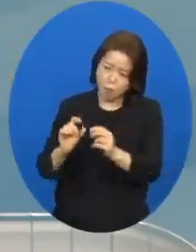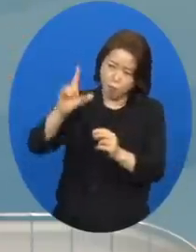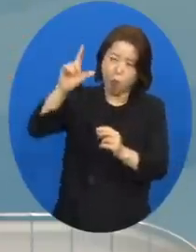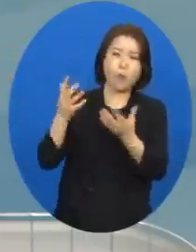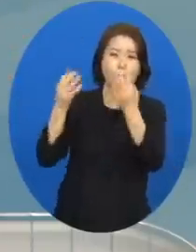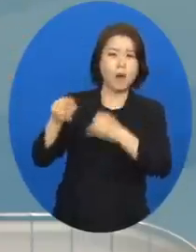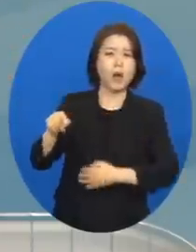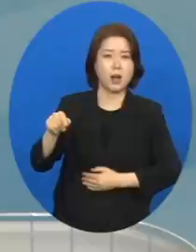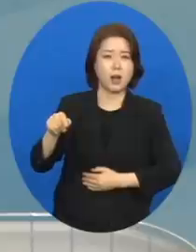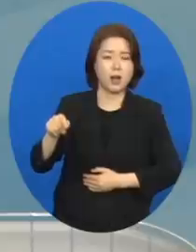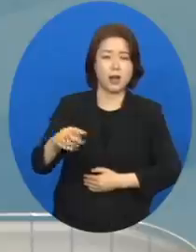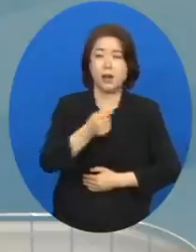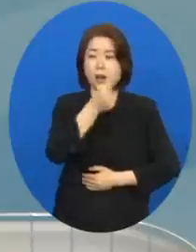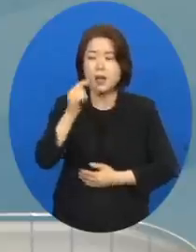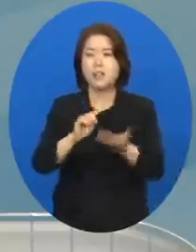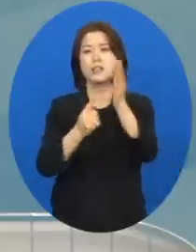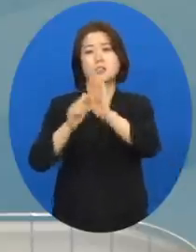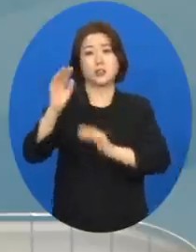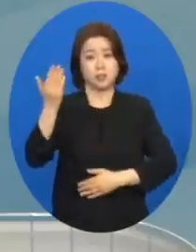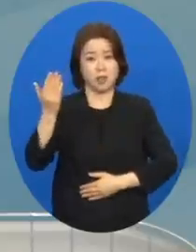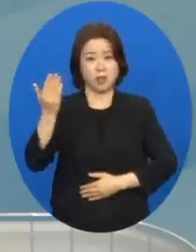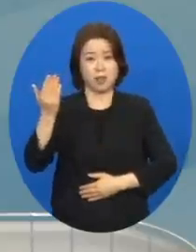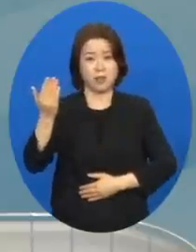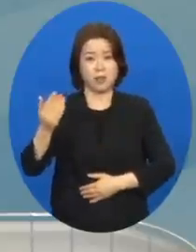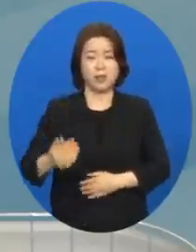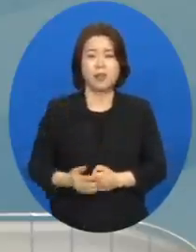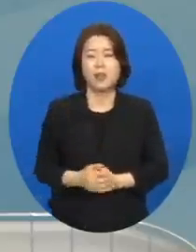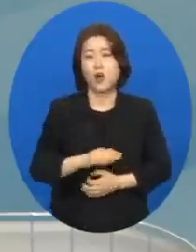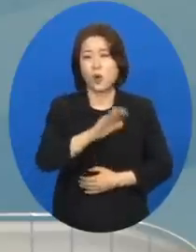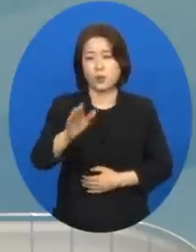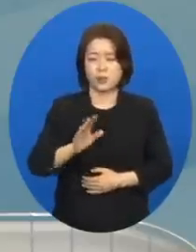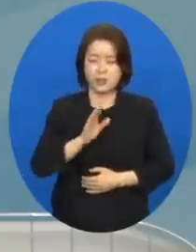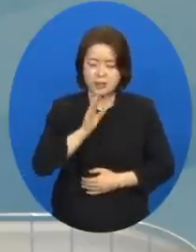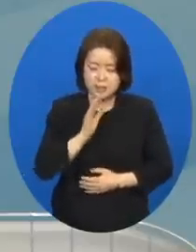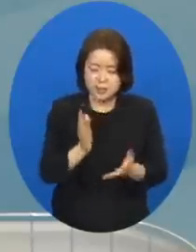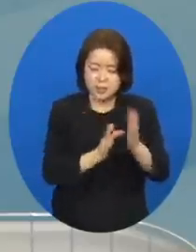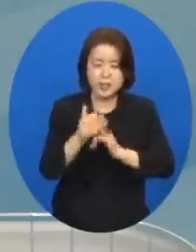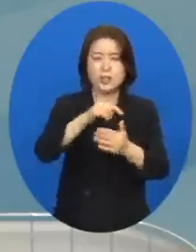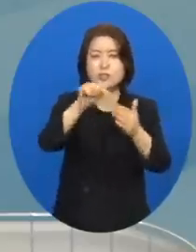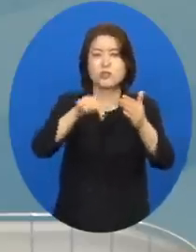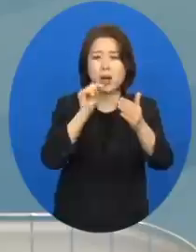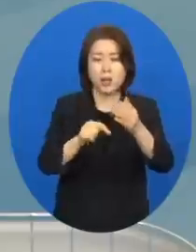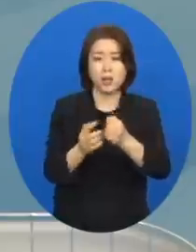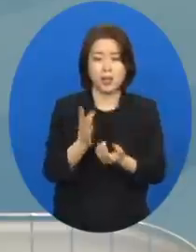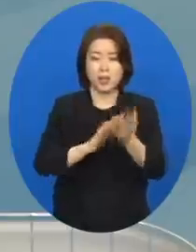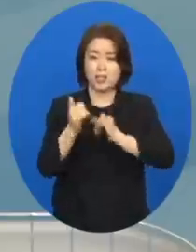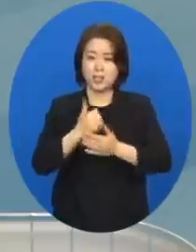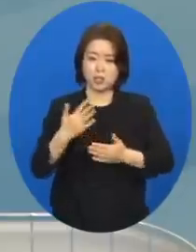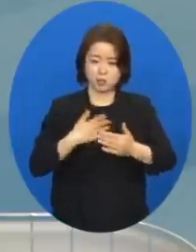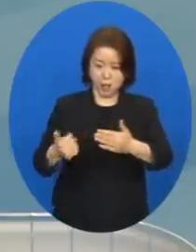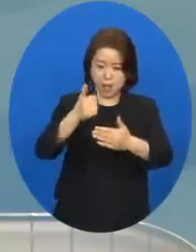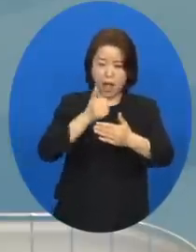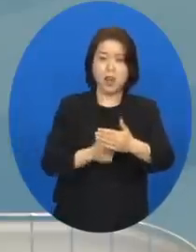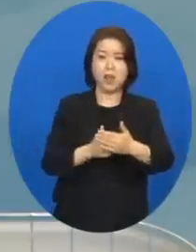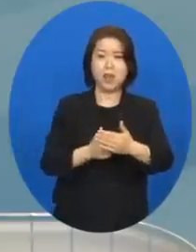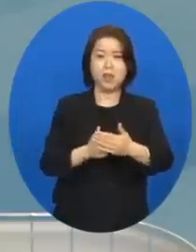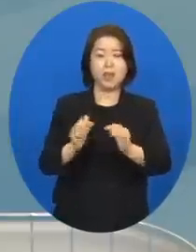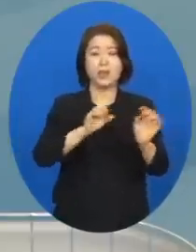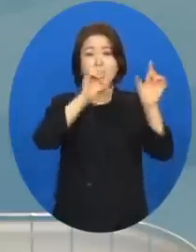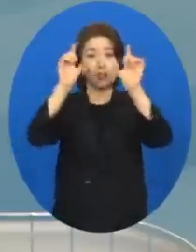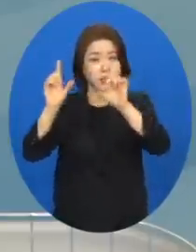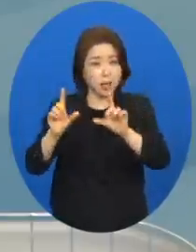증거되지 않겠습니까? 우리가 진짜 예수님 안에 예수님이 우리 안에 거하시는